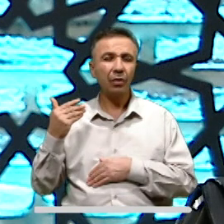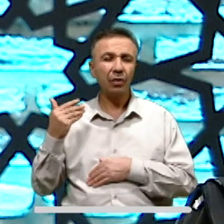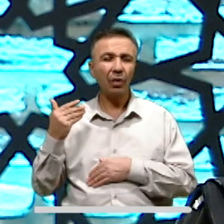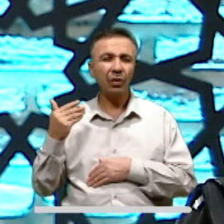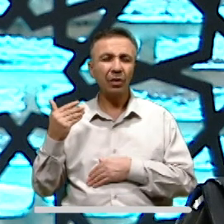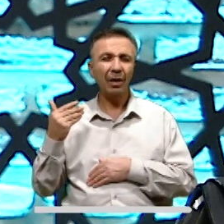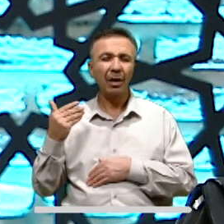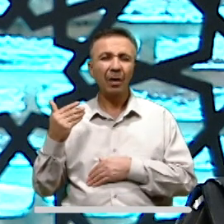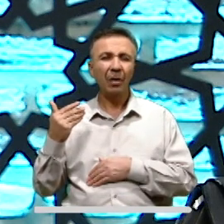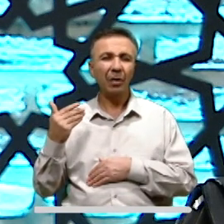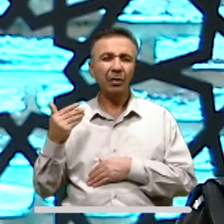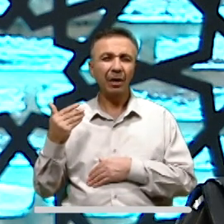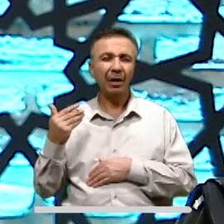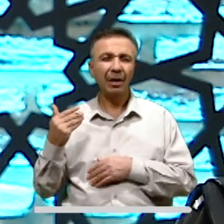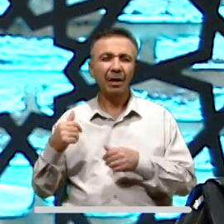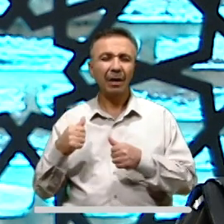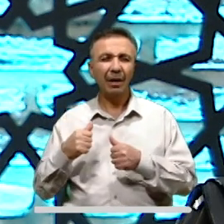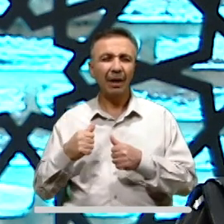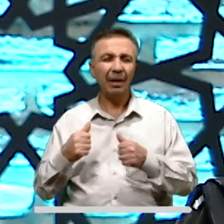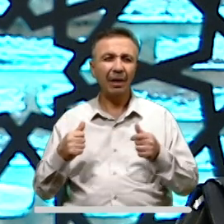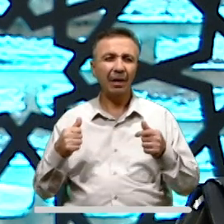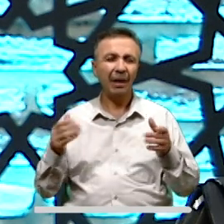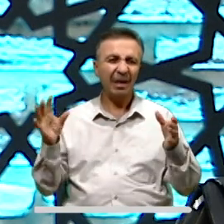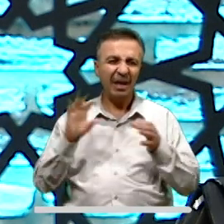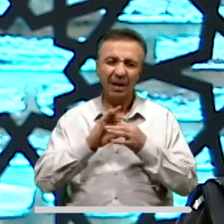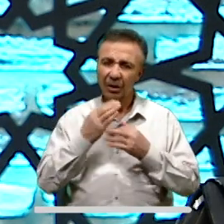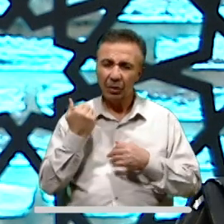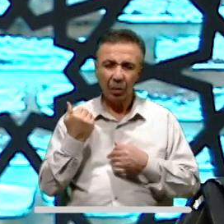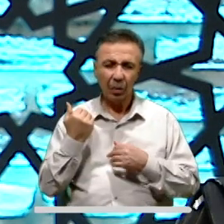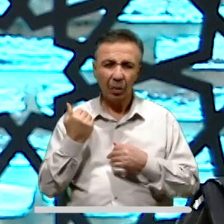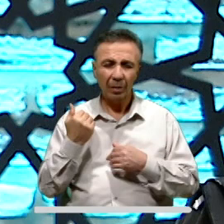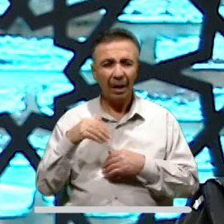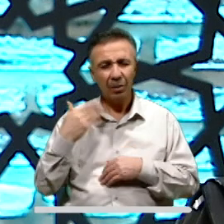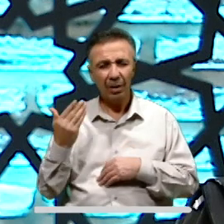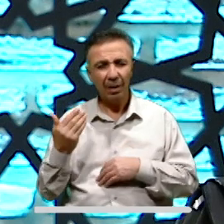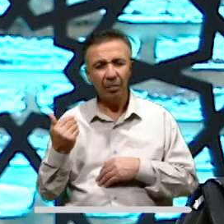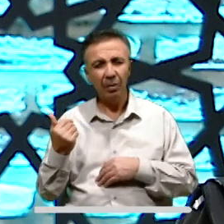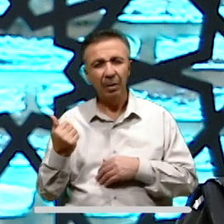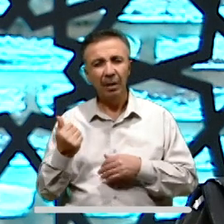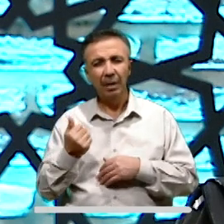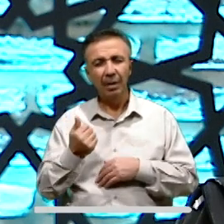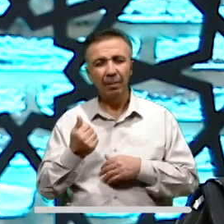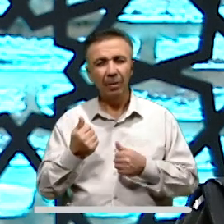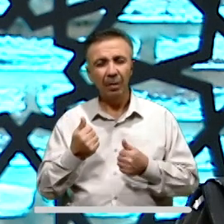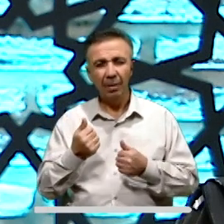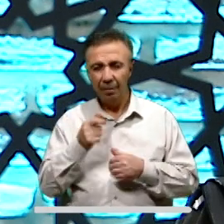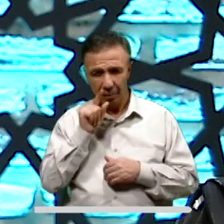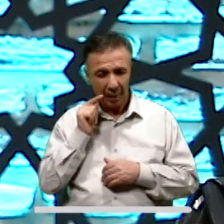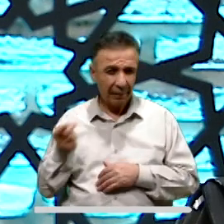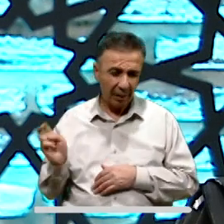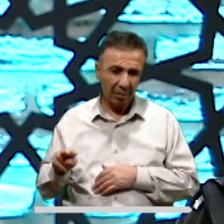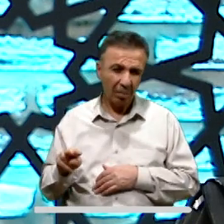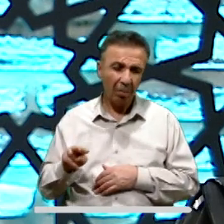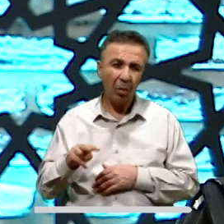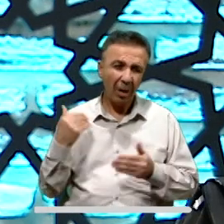tamamen bitmiş. Hiç görüşmemişler. Daha sonra da bu beyefendi vefat etmiş. Hanımefendi tekrar bu